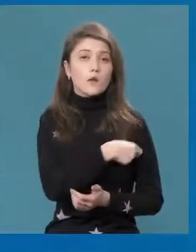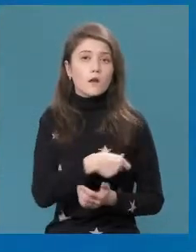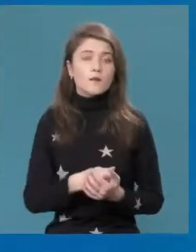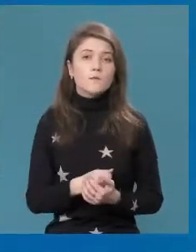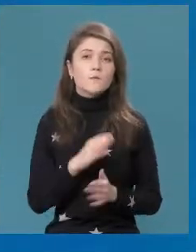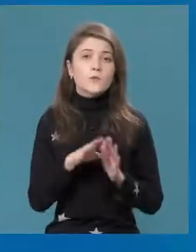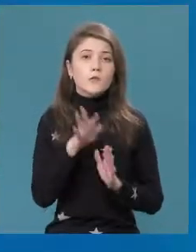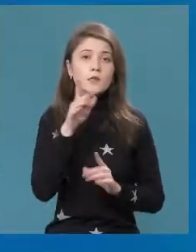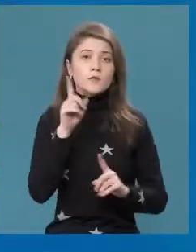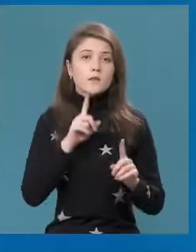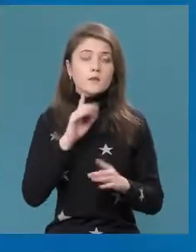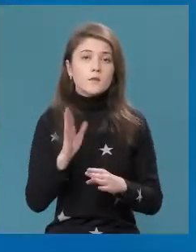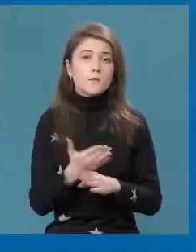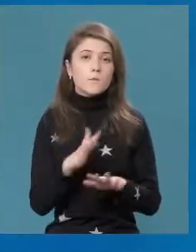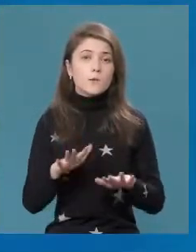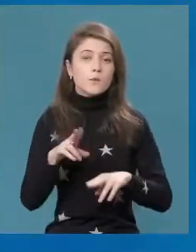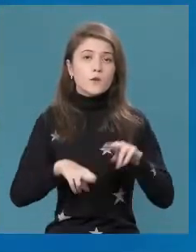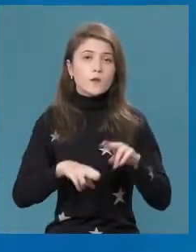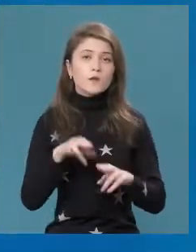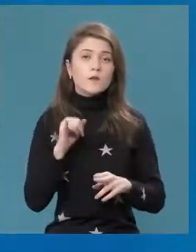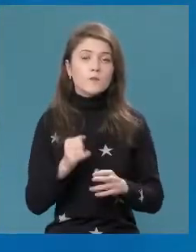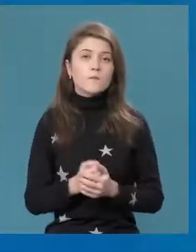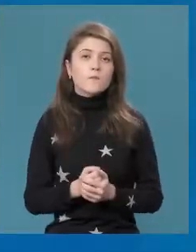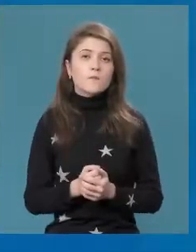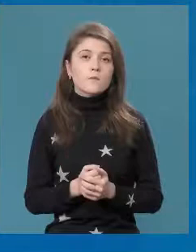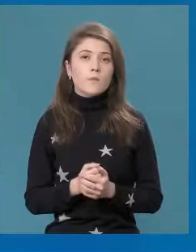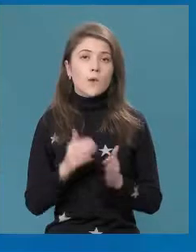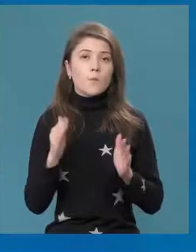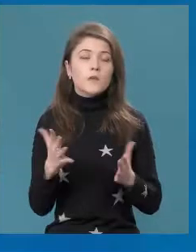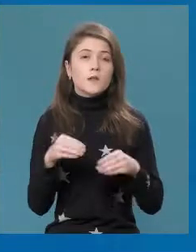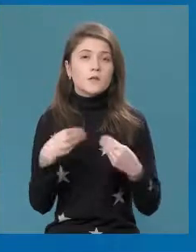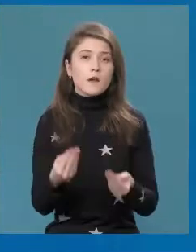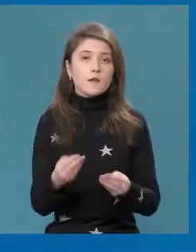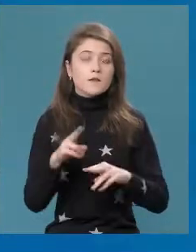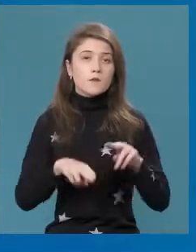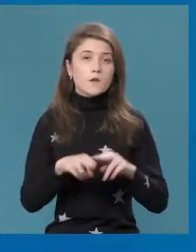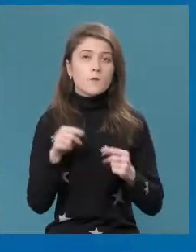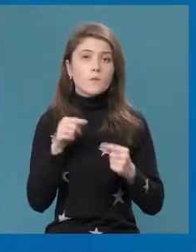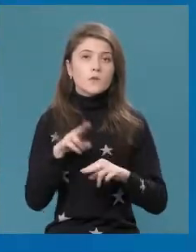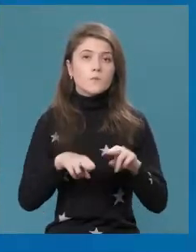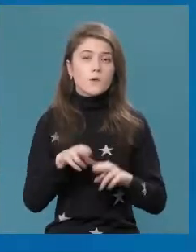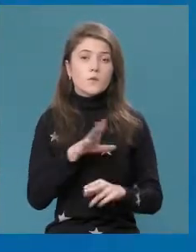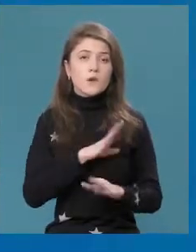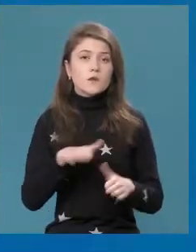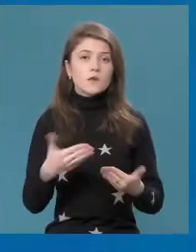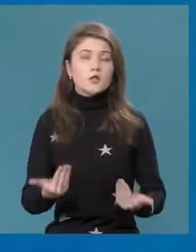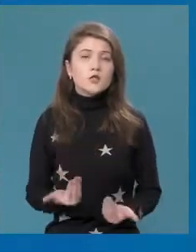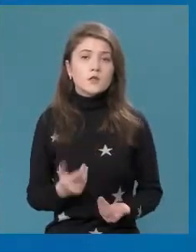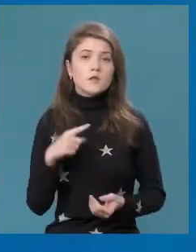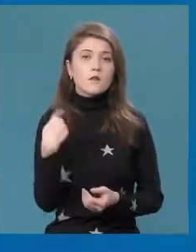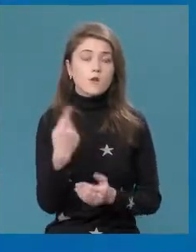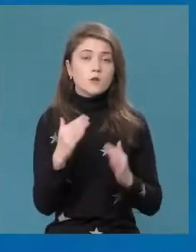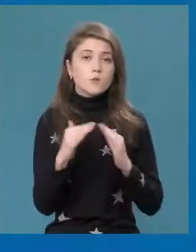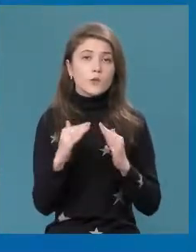сесії скасували містобудівні умови та обмеження, які видали забудовнику. Також проти будівництва неодноразово виступали жителі навколишніх